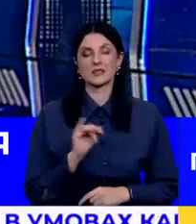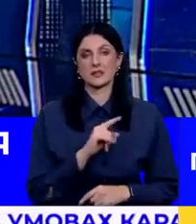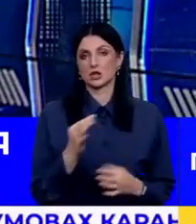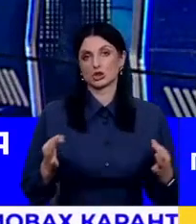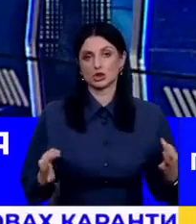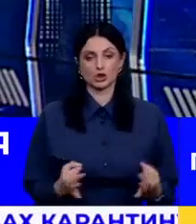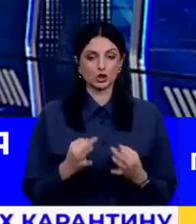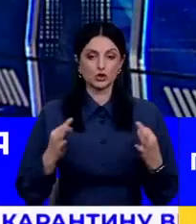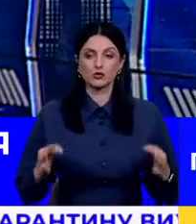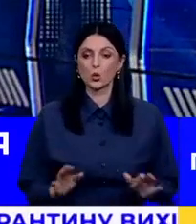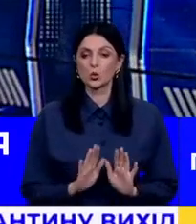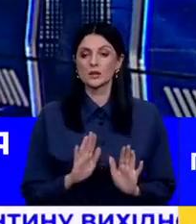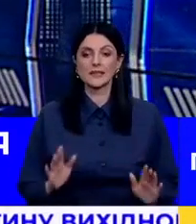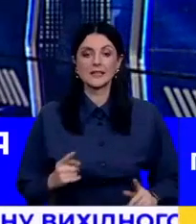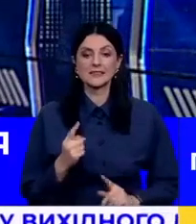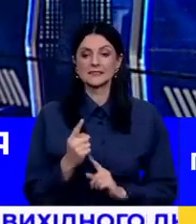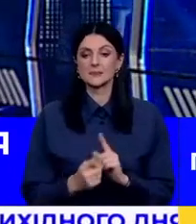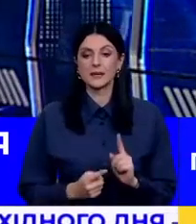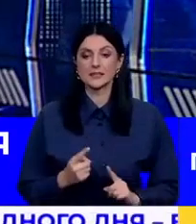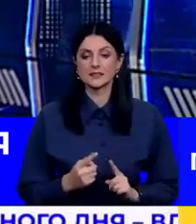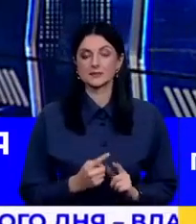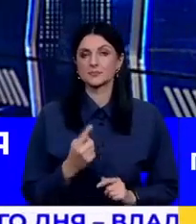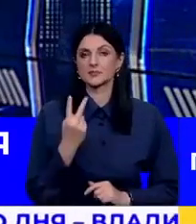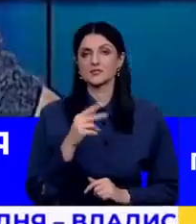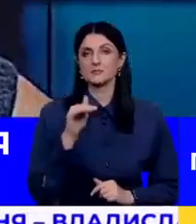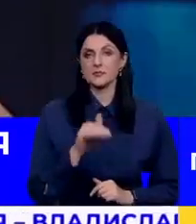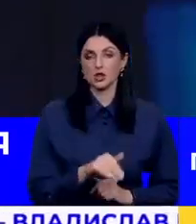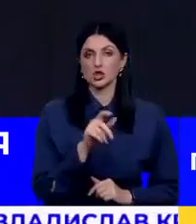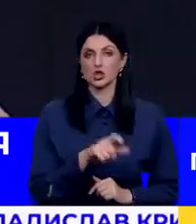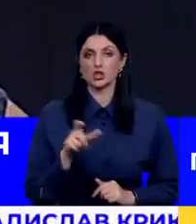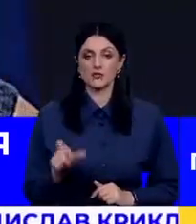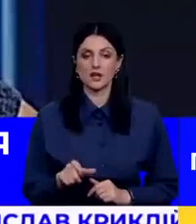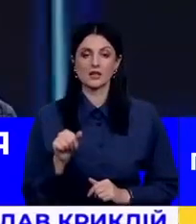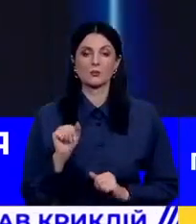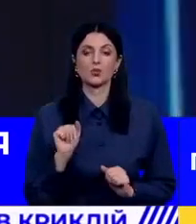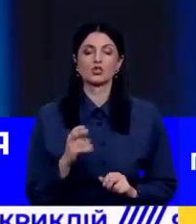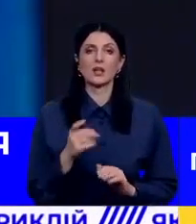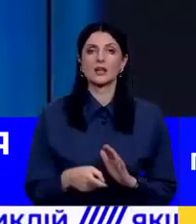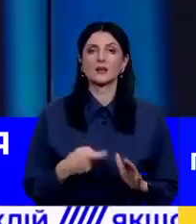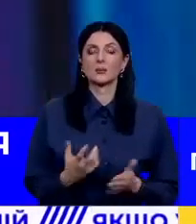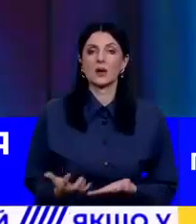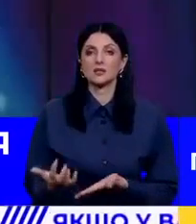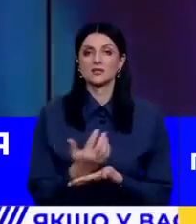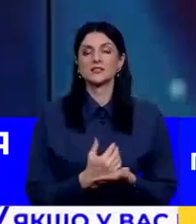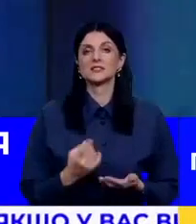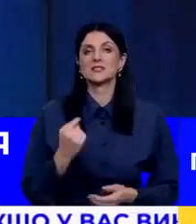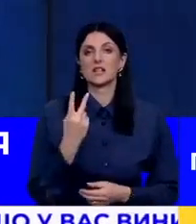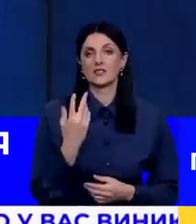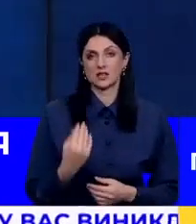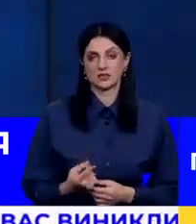изменится. Никаких это, ну там, 2000 человек, да, их можно на Донбассе набрать за два дня, таких 2000 человек. Там